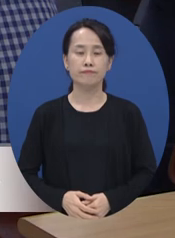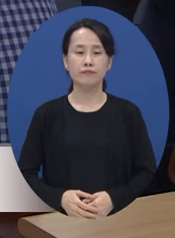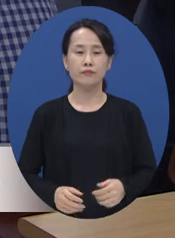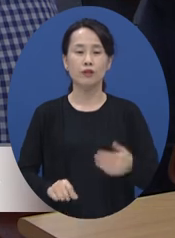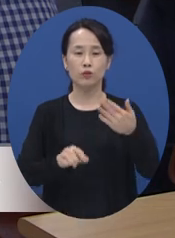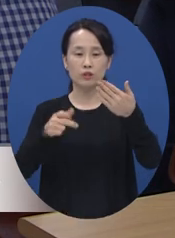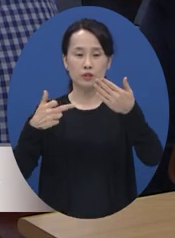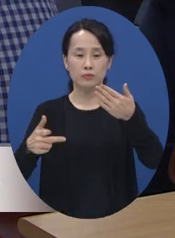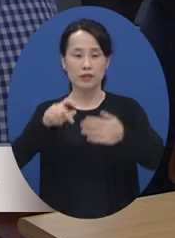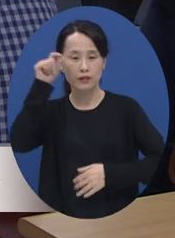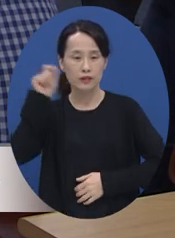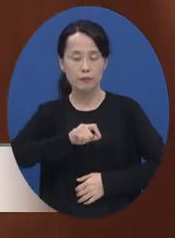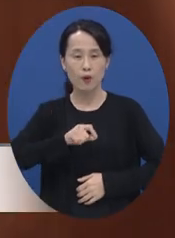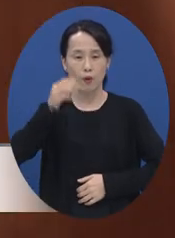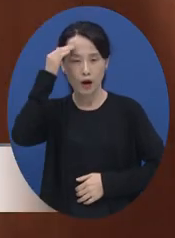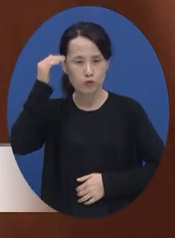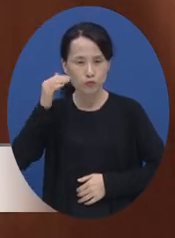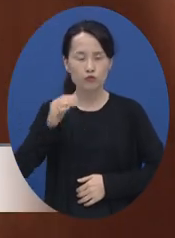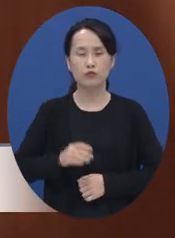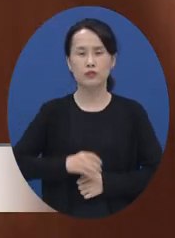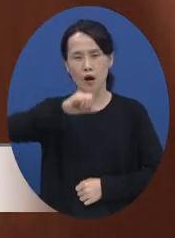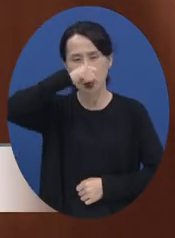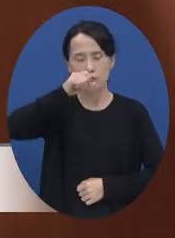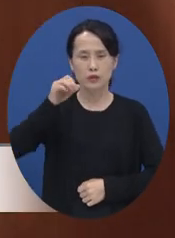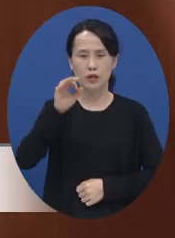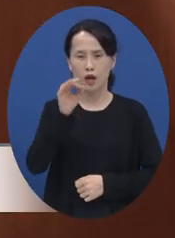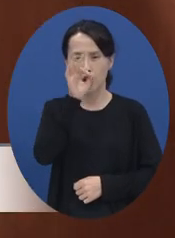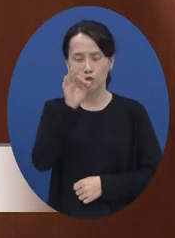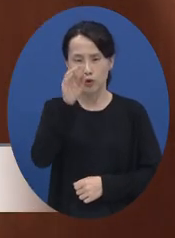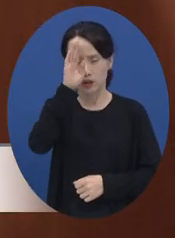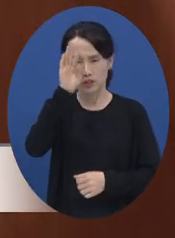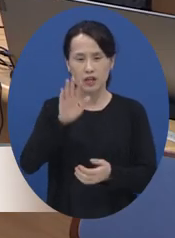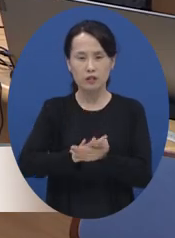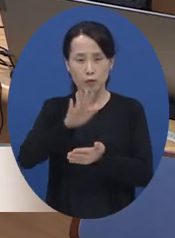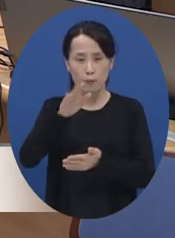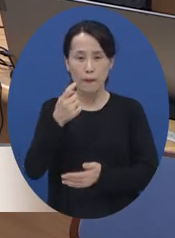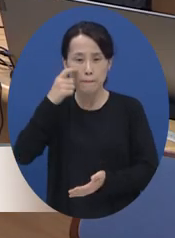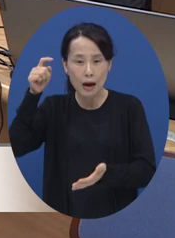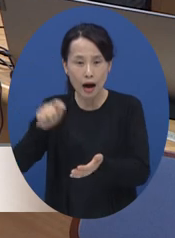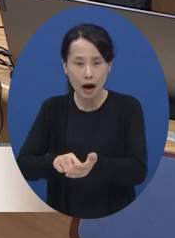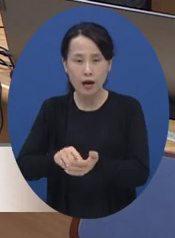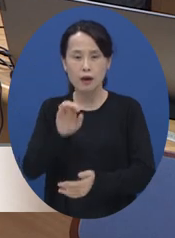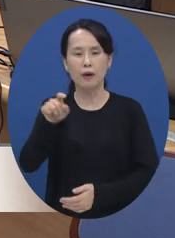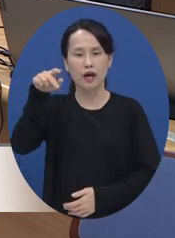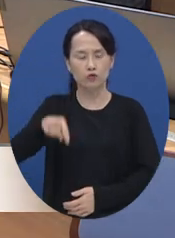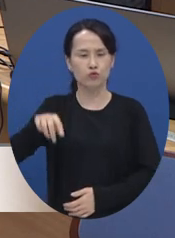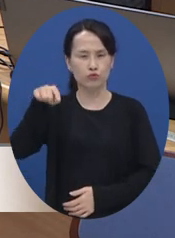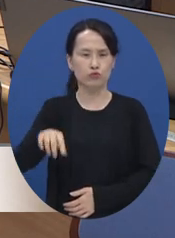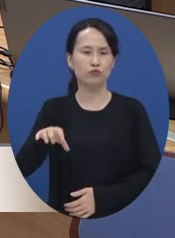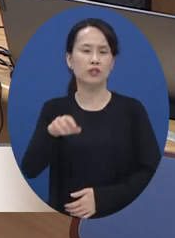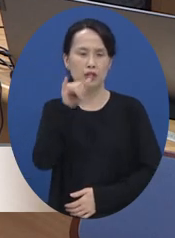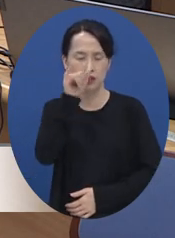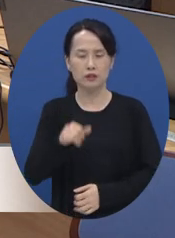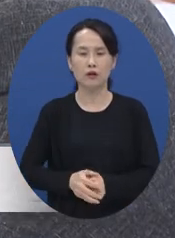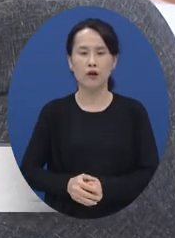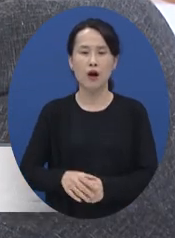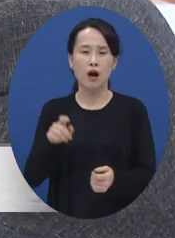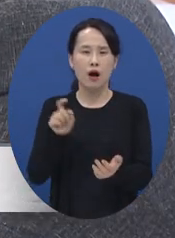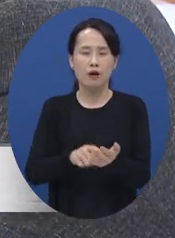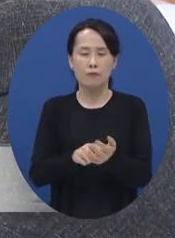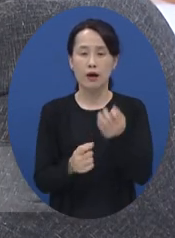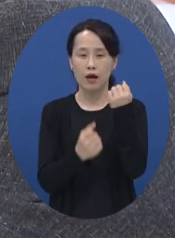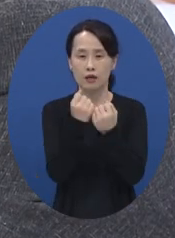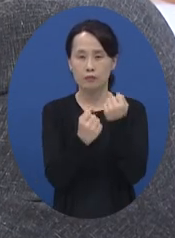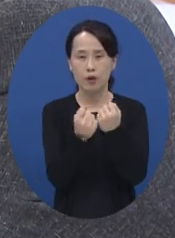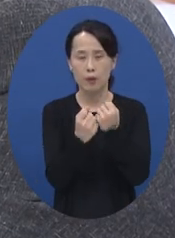17일 새벽 국내에서 아프리카 돼지 열병이 처음으로 확인되자 경기도는 긴급 브리핑과 긴급 부단체장 시군 회의를 여는